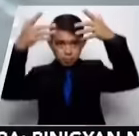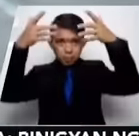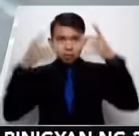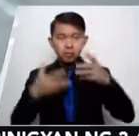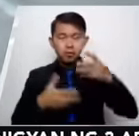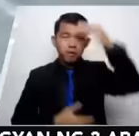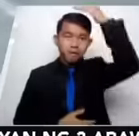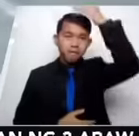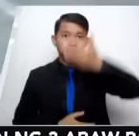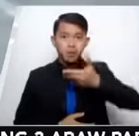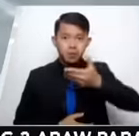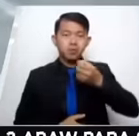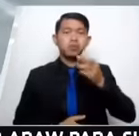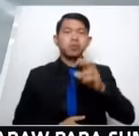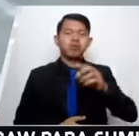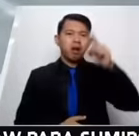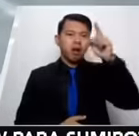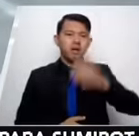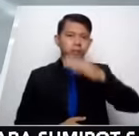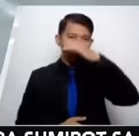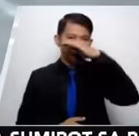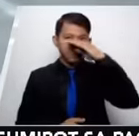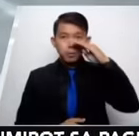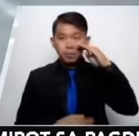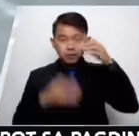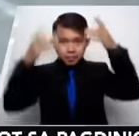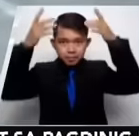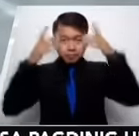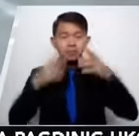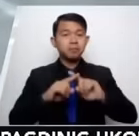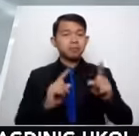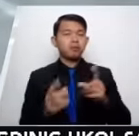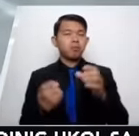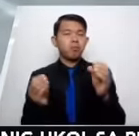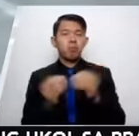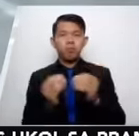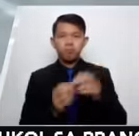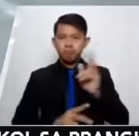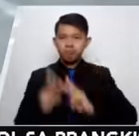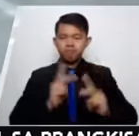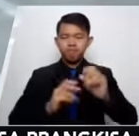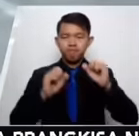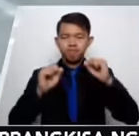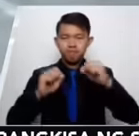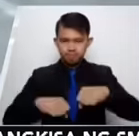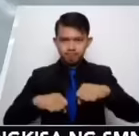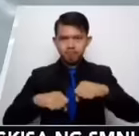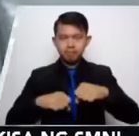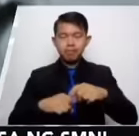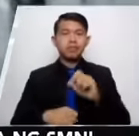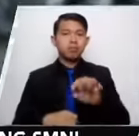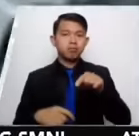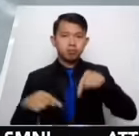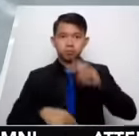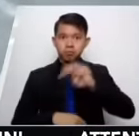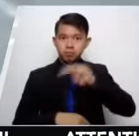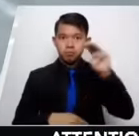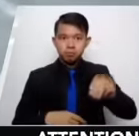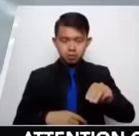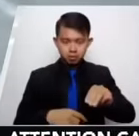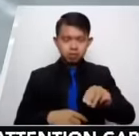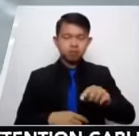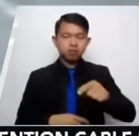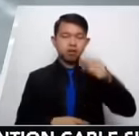mga biyahe. Pero karamihan naman ay pabor kung sakaling magkakaroon ng kautusan dito sa Metro Manila na half face helmet ang kanilang